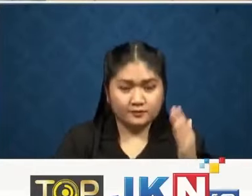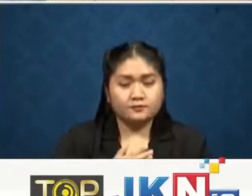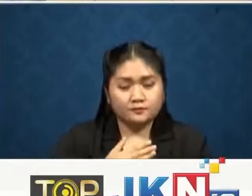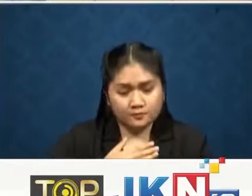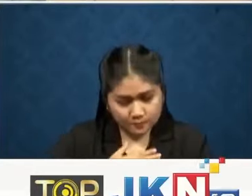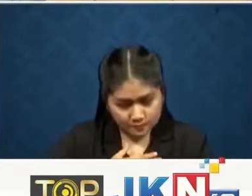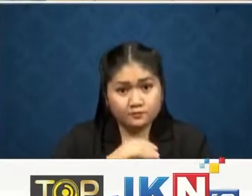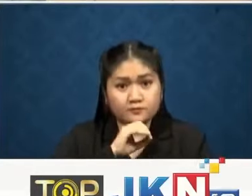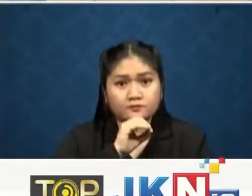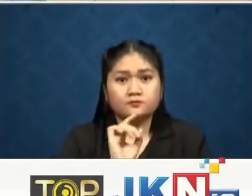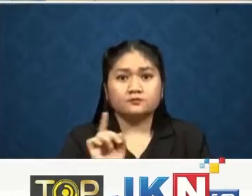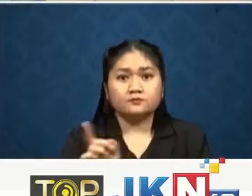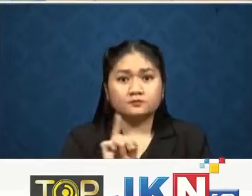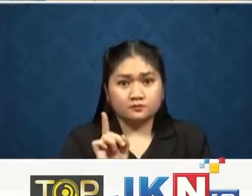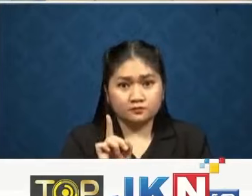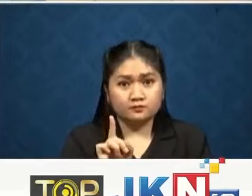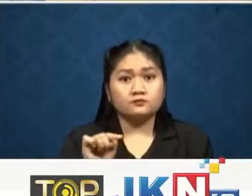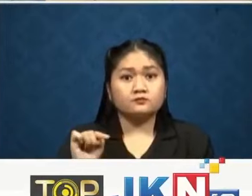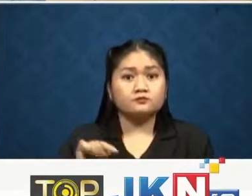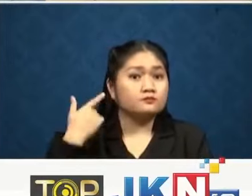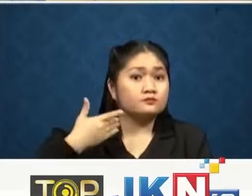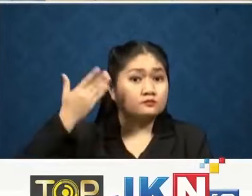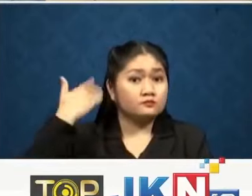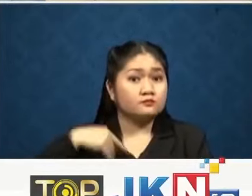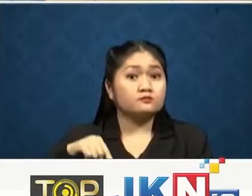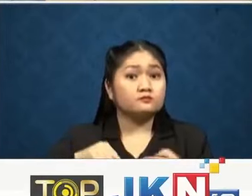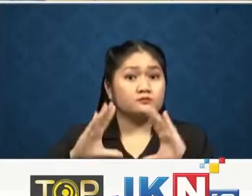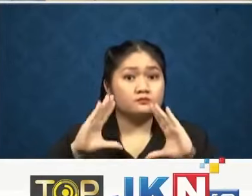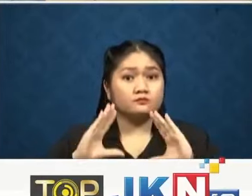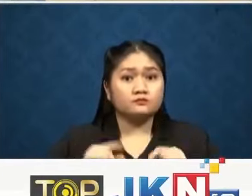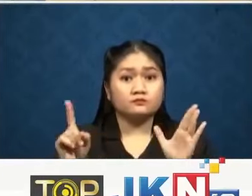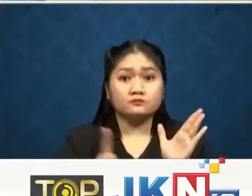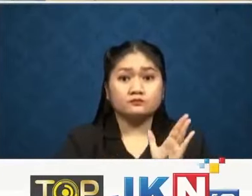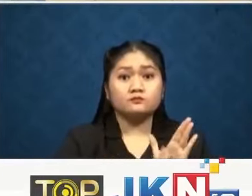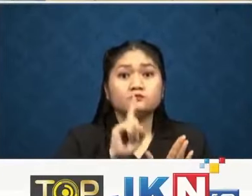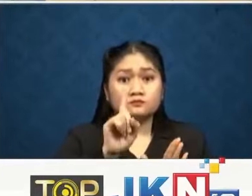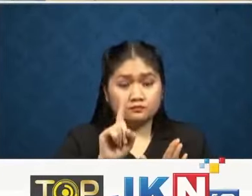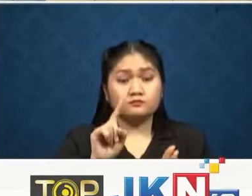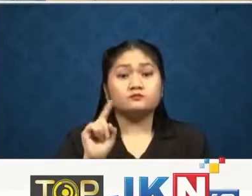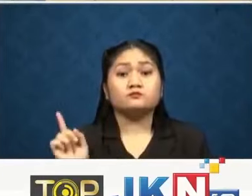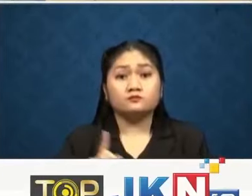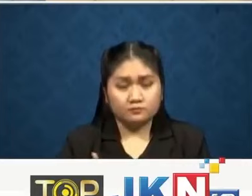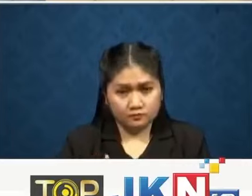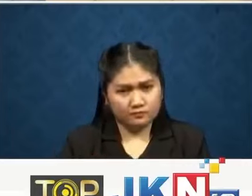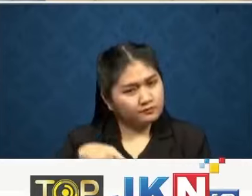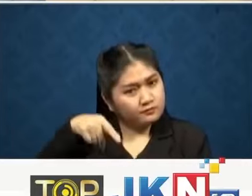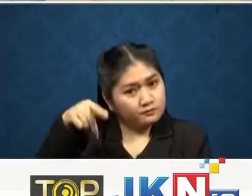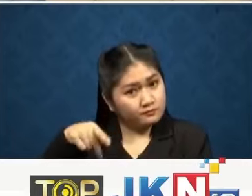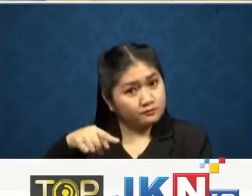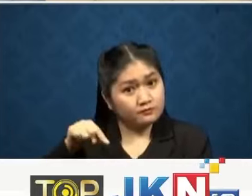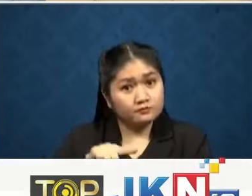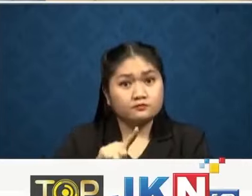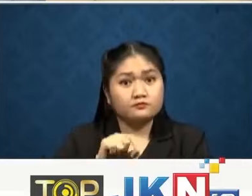ถาบันอีกหลักสูตรหนึ่งที่ชื่อว่า Knight 401คืออัศวินผู้ทำหน้าที่ในการสื่อสารความจริงด้วยความ